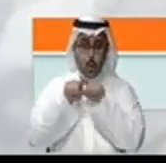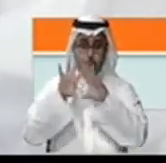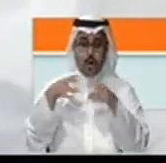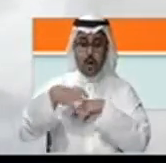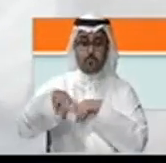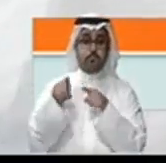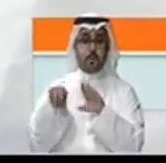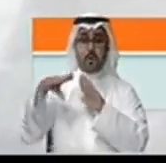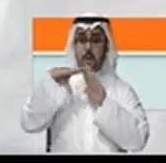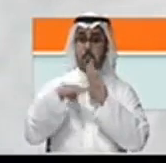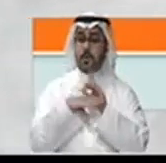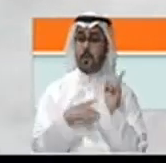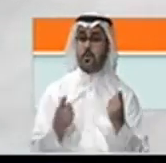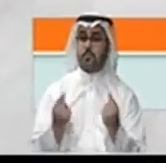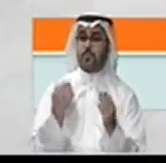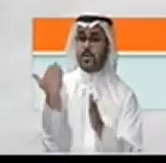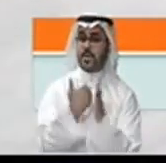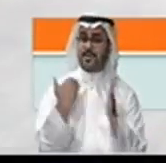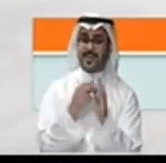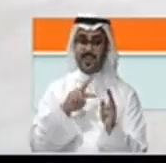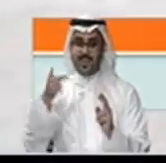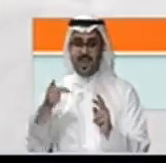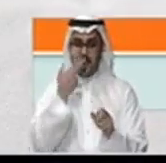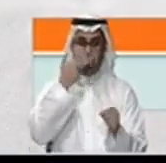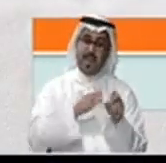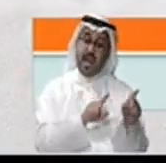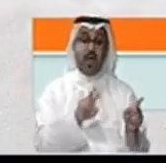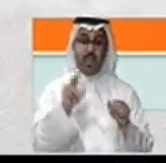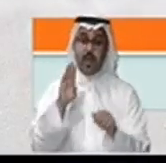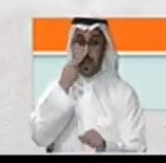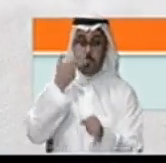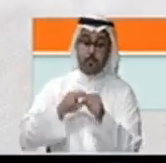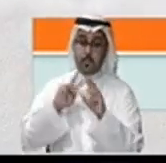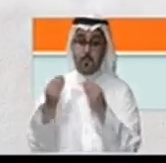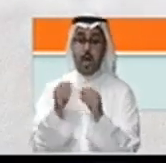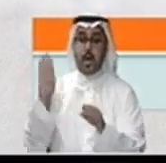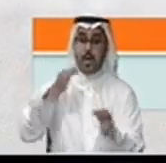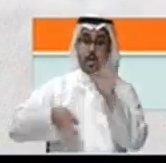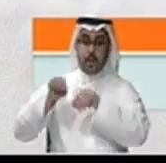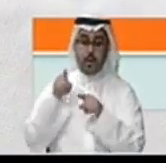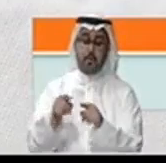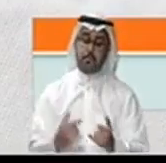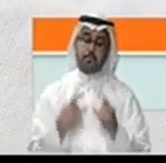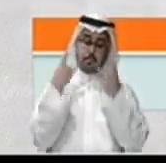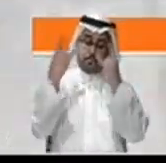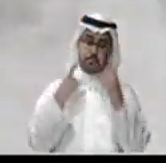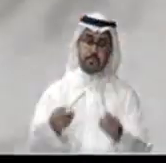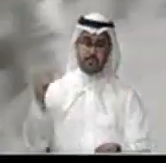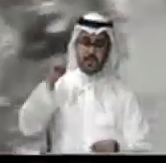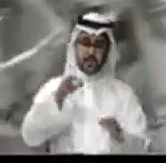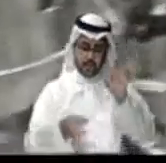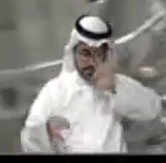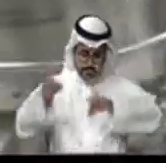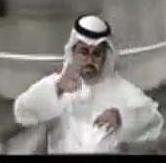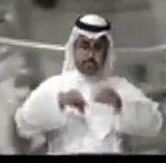من برنامج التنوع الاقتصادي للمملكة، والهادف إلى توفير مصادر دخل متعددة من خلال مضاعفة